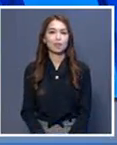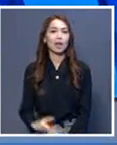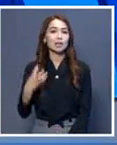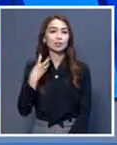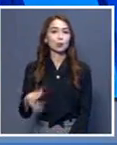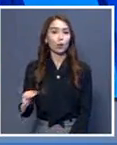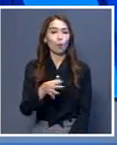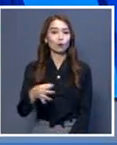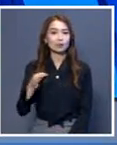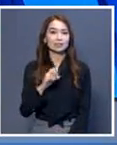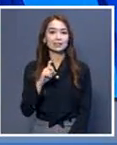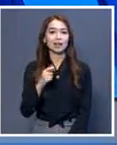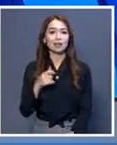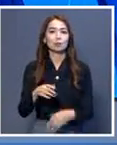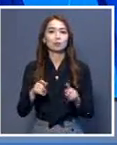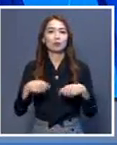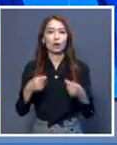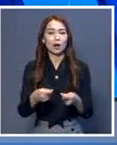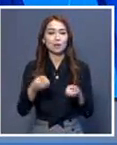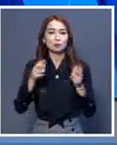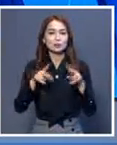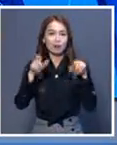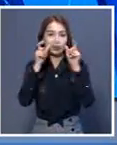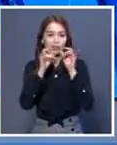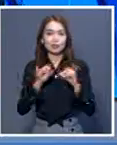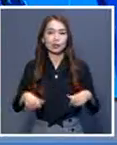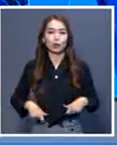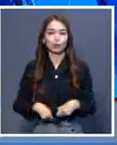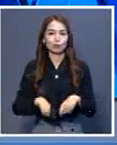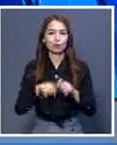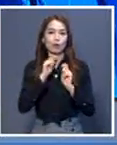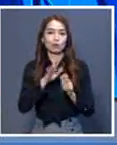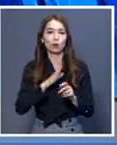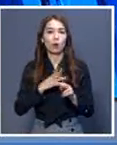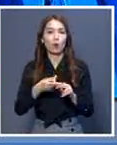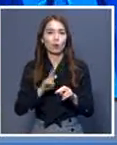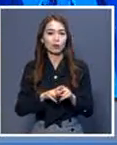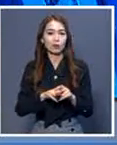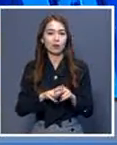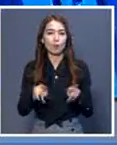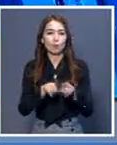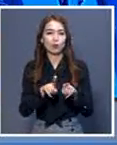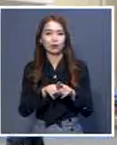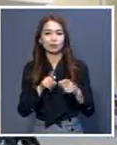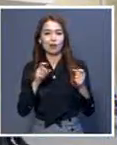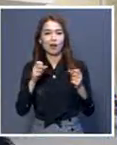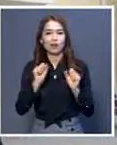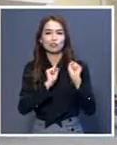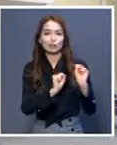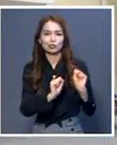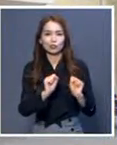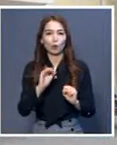Қызылордалық оқушылар зағиптарға арналған көзілдірікпен белбеу құрастырды. Олар ультрадыбысты қондырғы арқылы жұмыс істейді. Арнайы